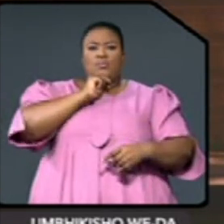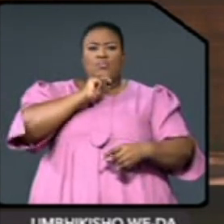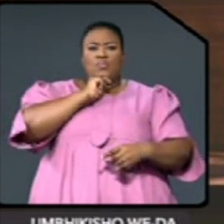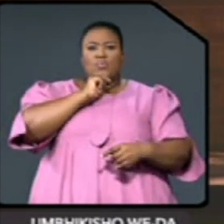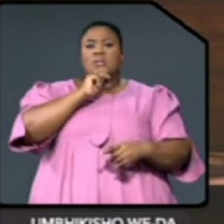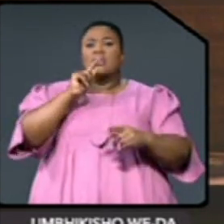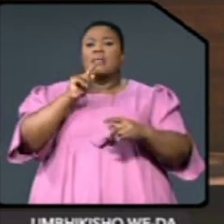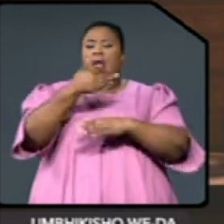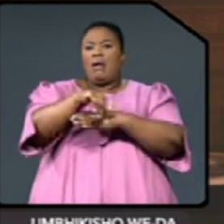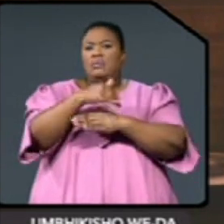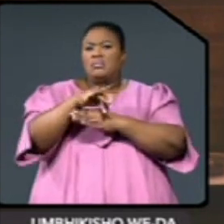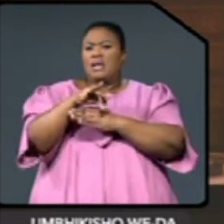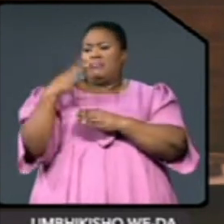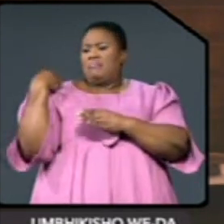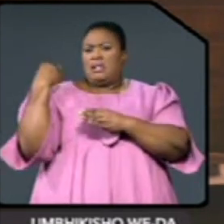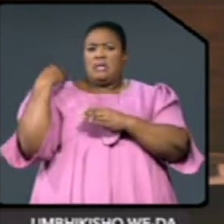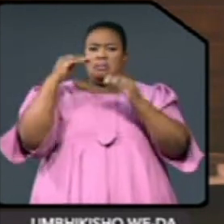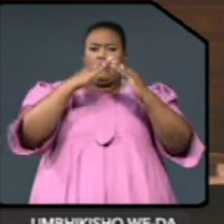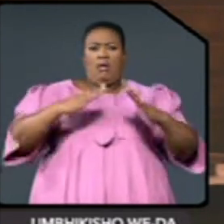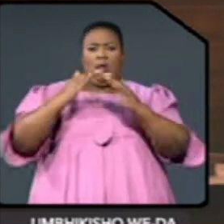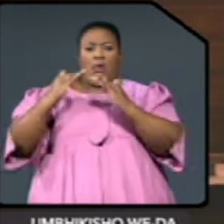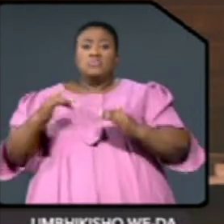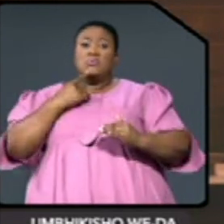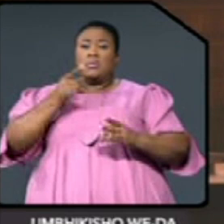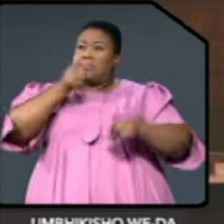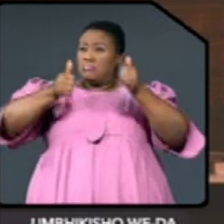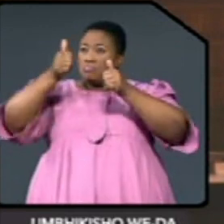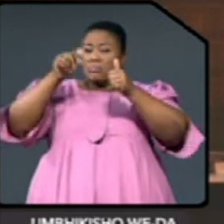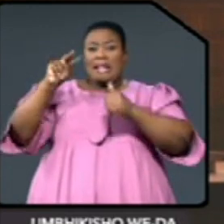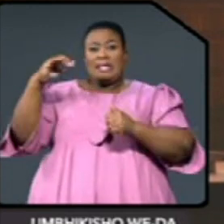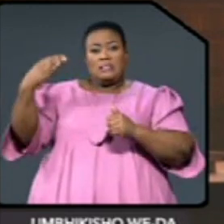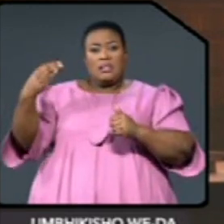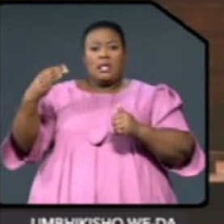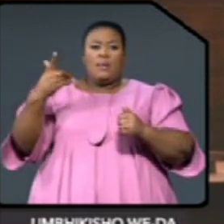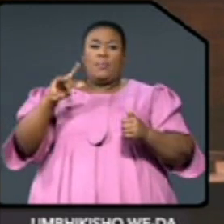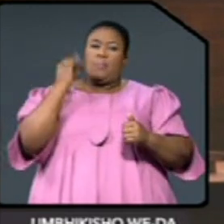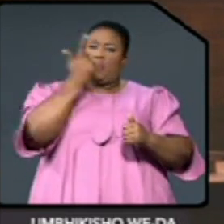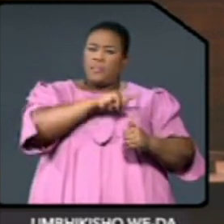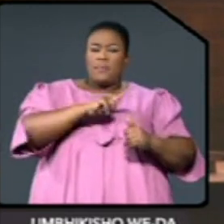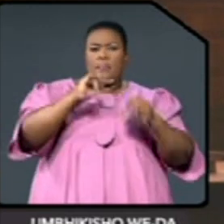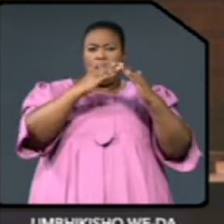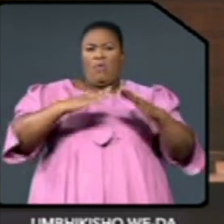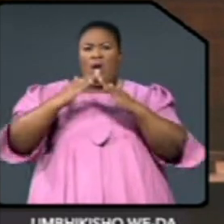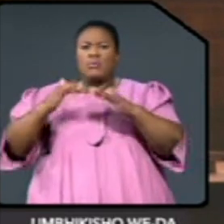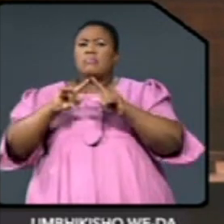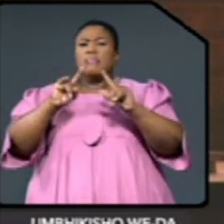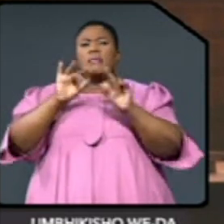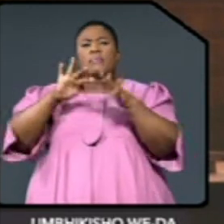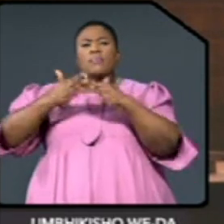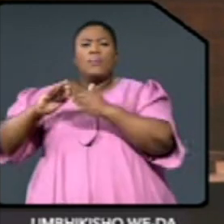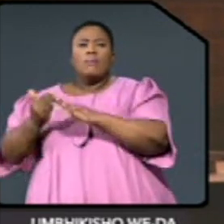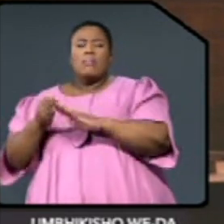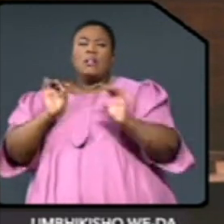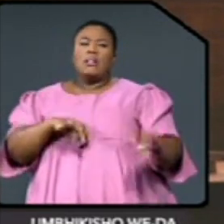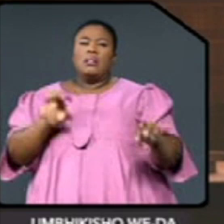ngakubiza ngokuthi izikhulu ze-ANC ziphila njengomacaphuna kusale ekubeni izakhamuzi zicindezelwe izindleko eziphezulu zokuphila